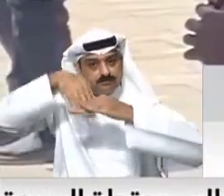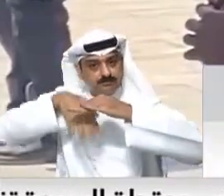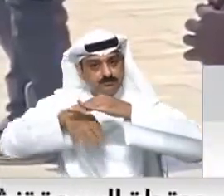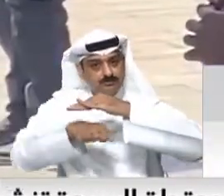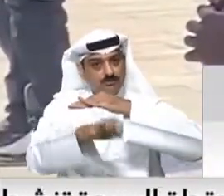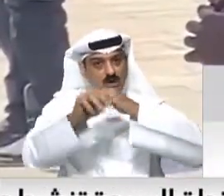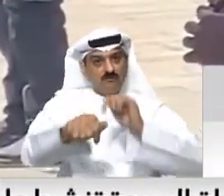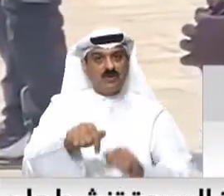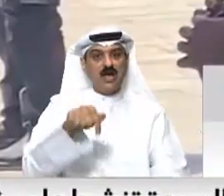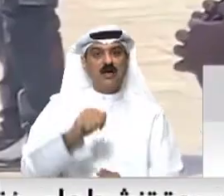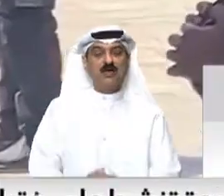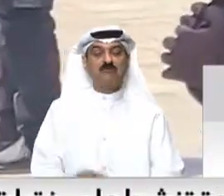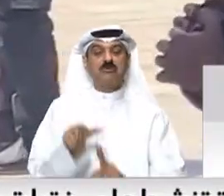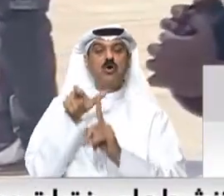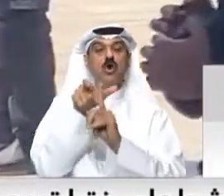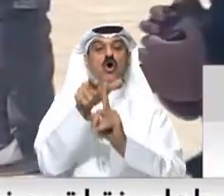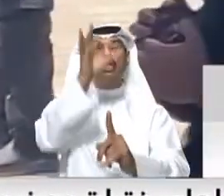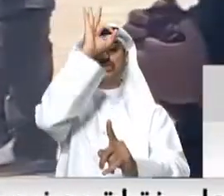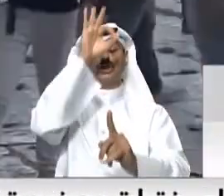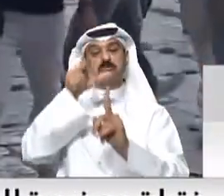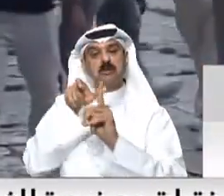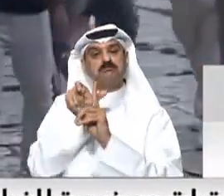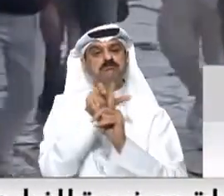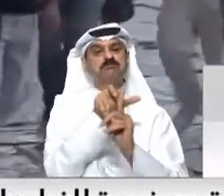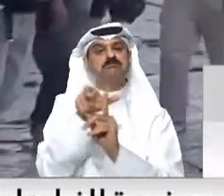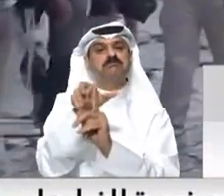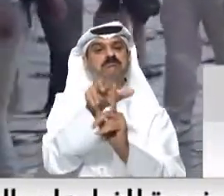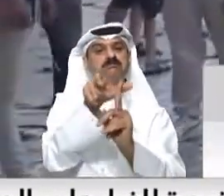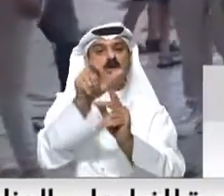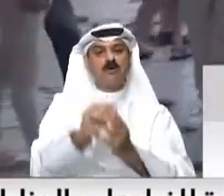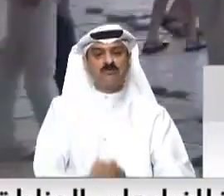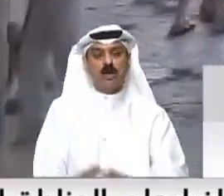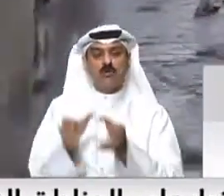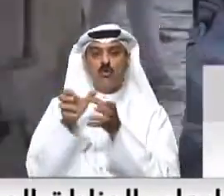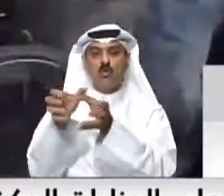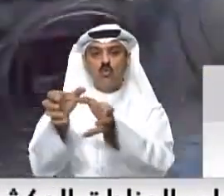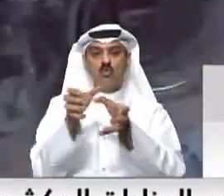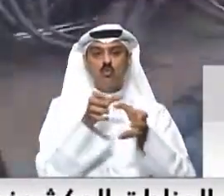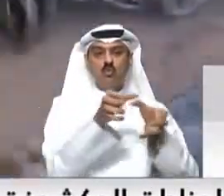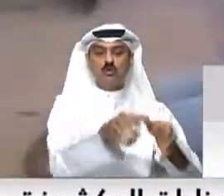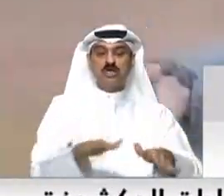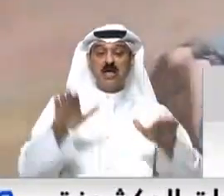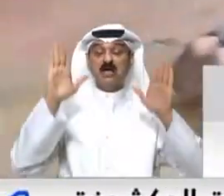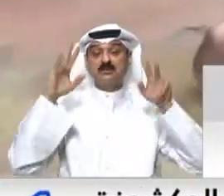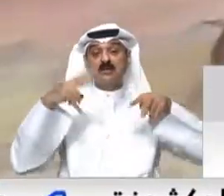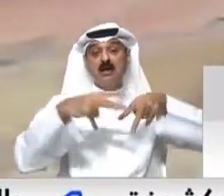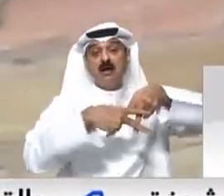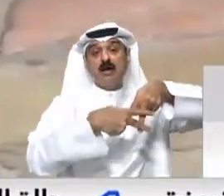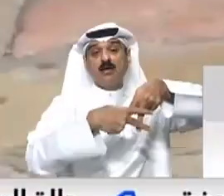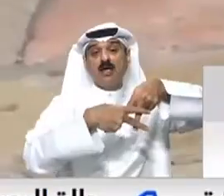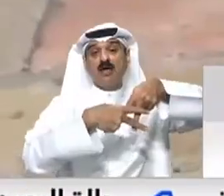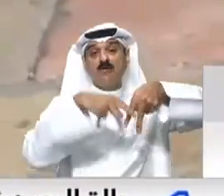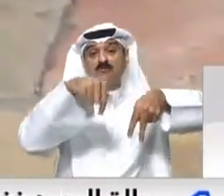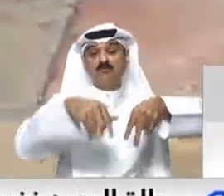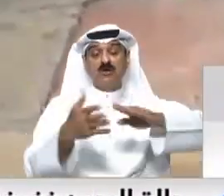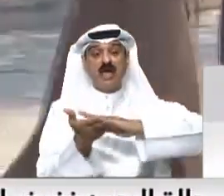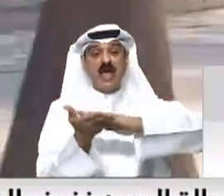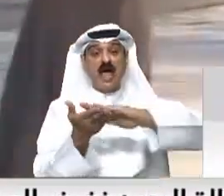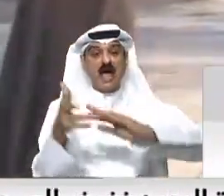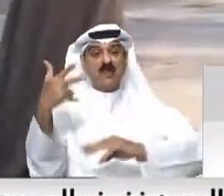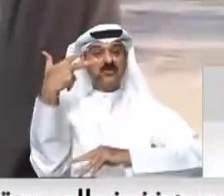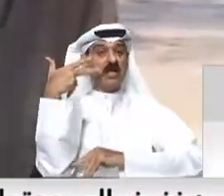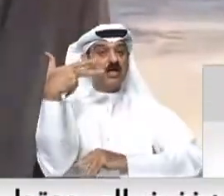باب المغاربه بحمايه قوات الاحتلال هذه المجموعات ادت طقوسا تنموذيه وصلوات في جنابات الحرم القدسي